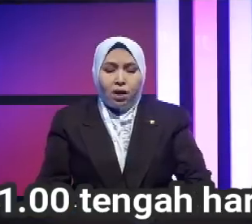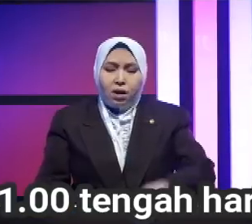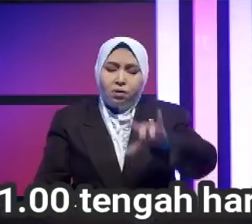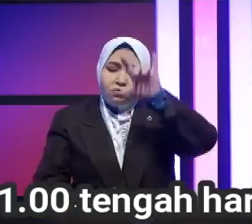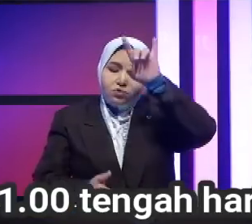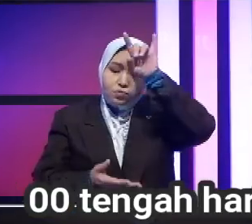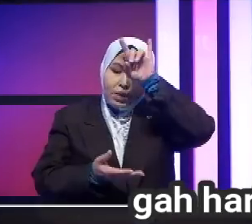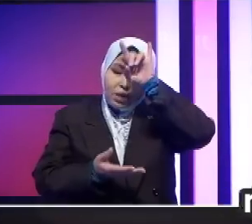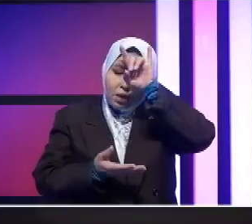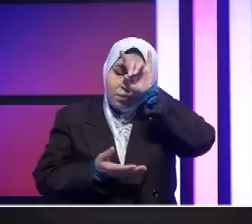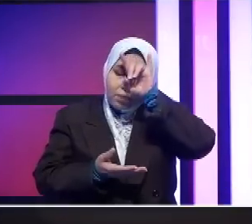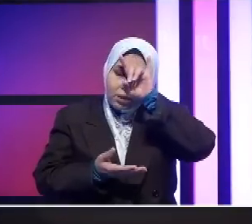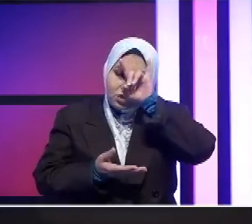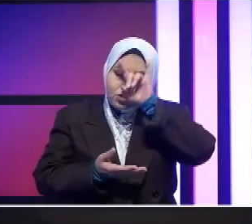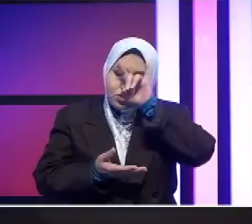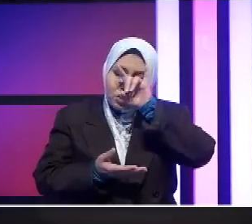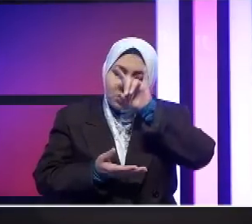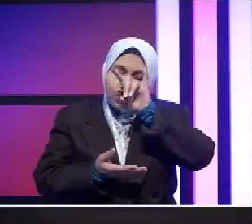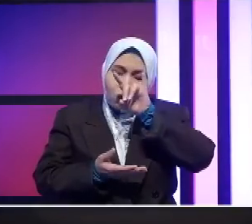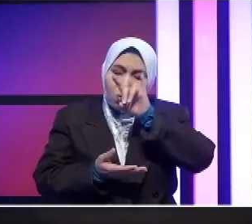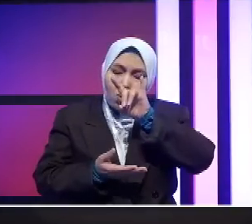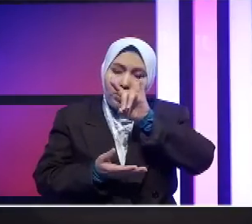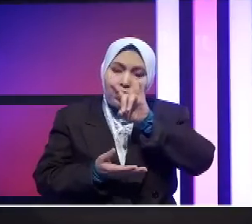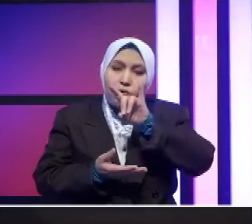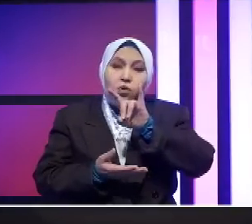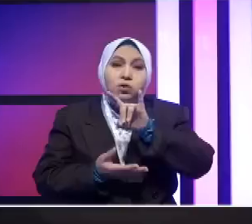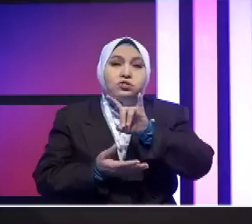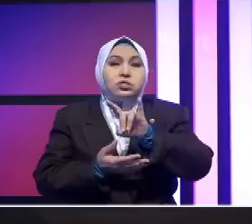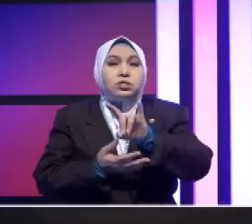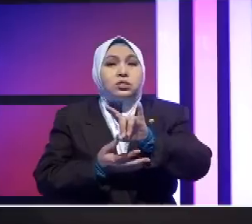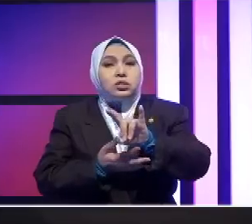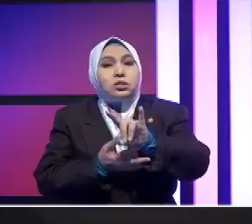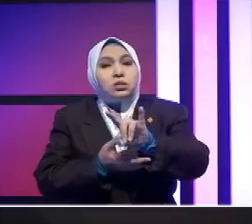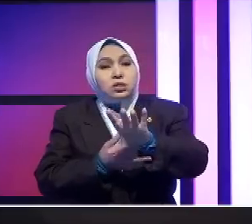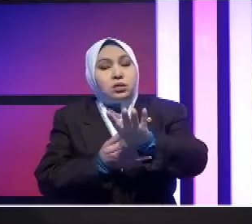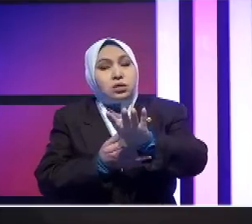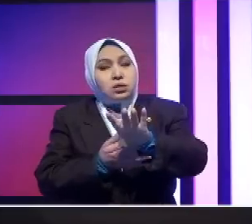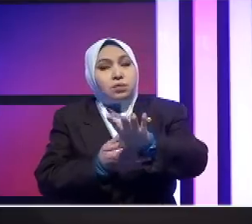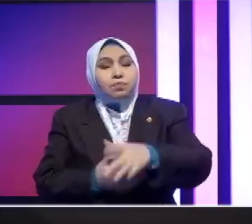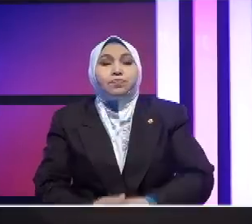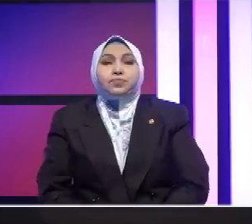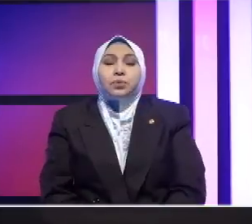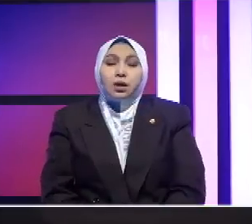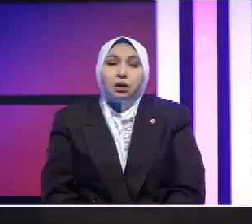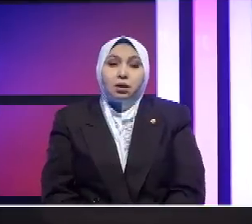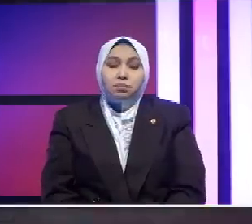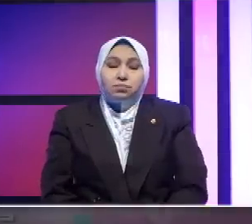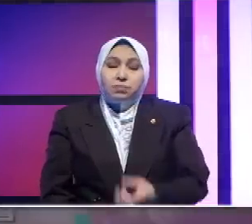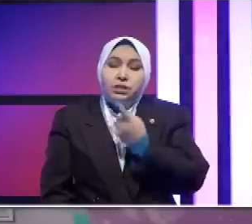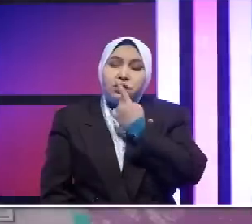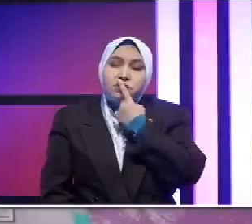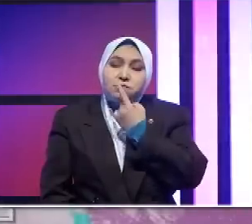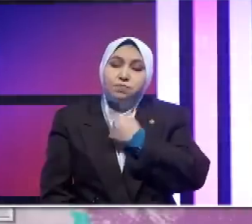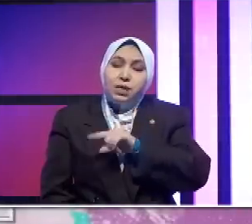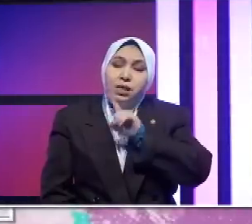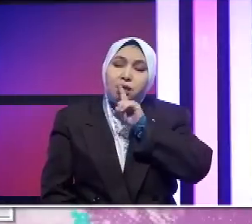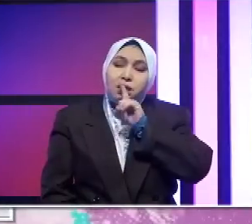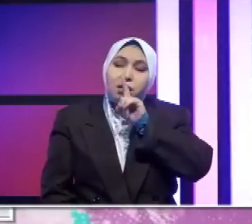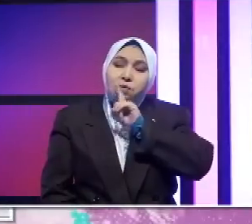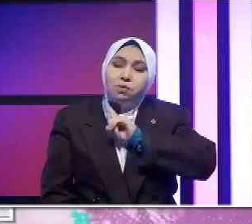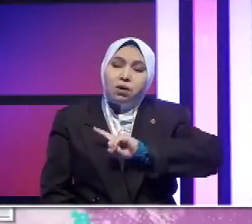أعوذ بالله من الشيطان الرجيم. بسم